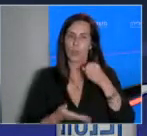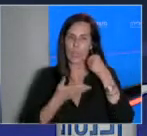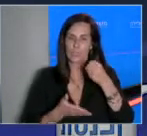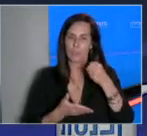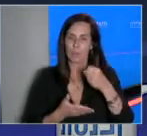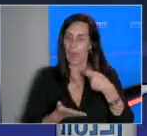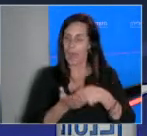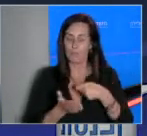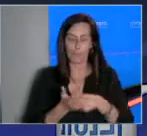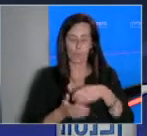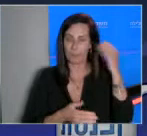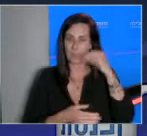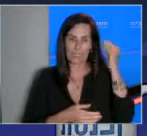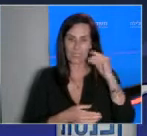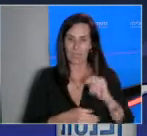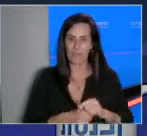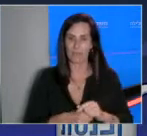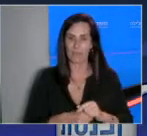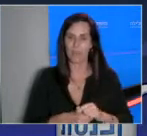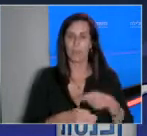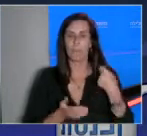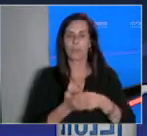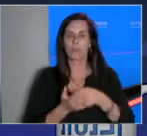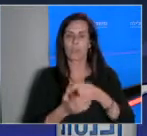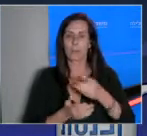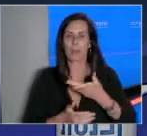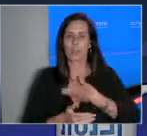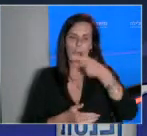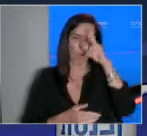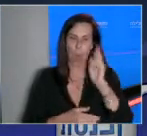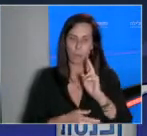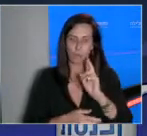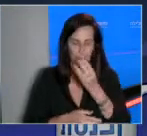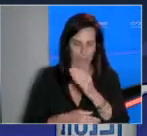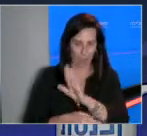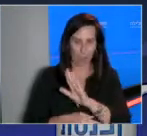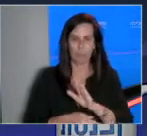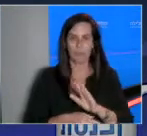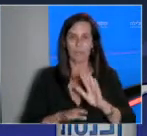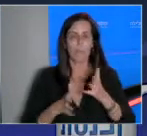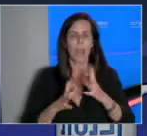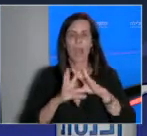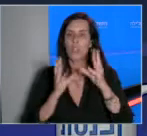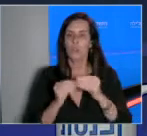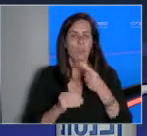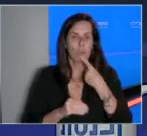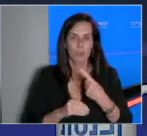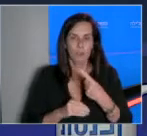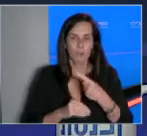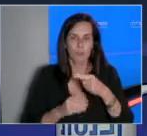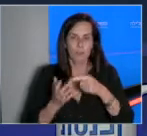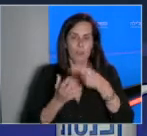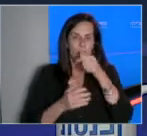תקציב לפצות את בתי הספר בתשלום שהם אמורים לקבל מההורים. חכה רגע. מה הסכום שהם מדברים